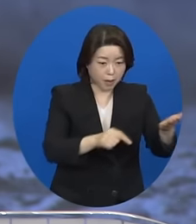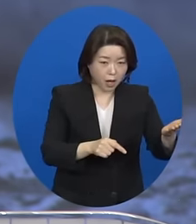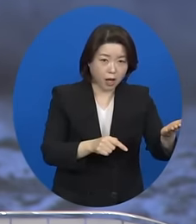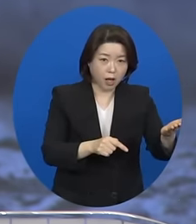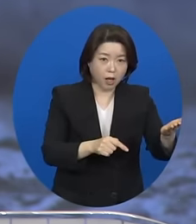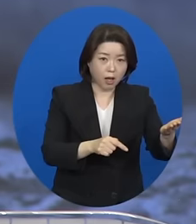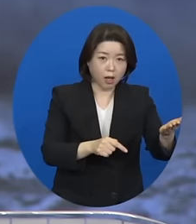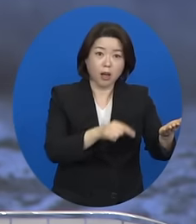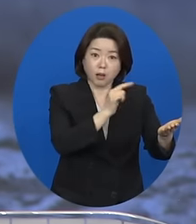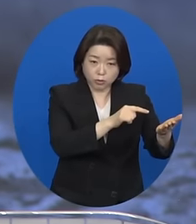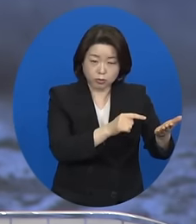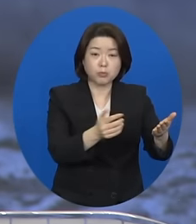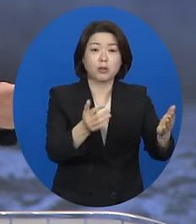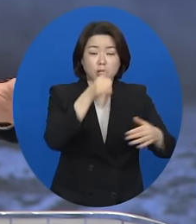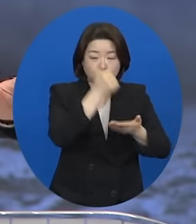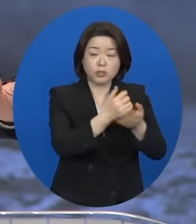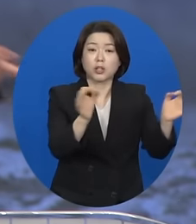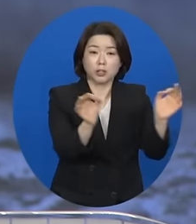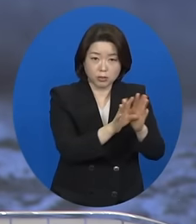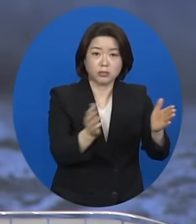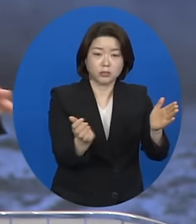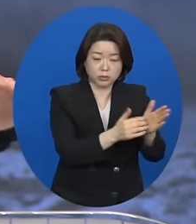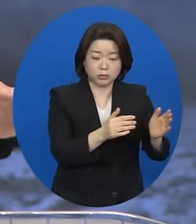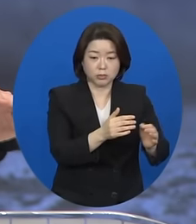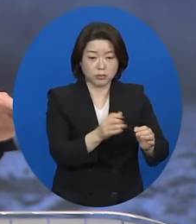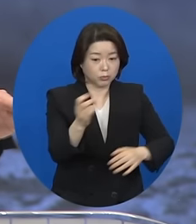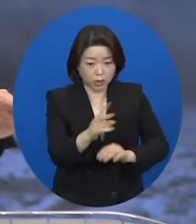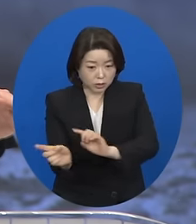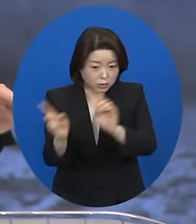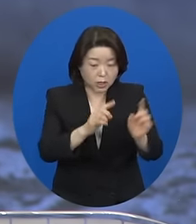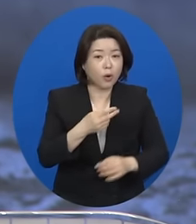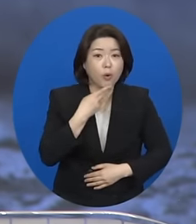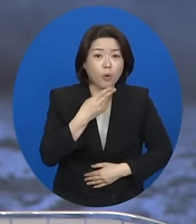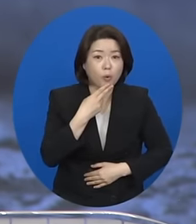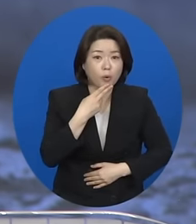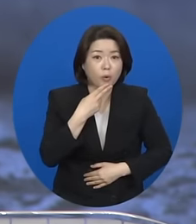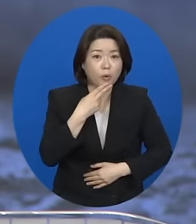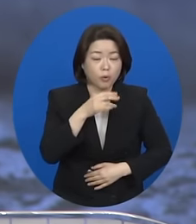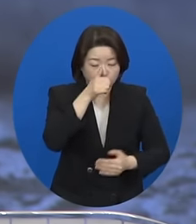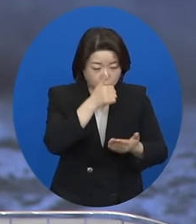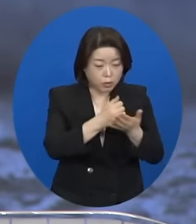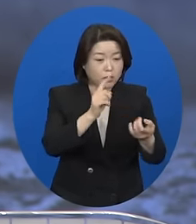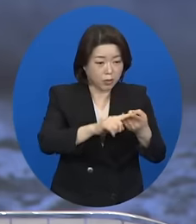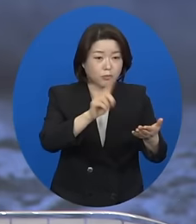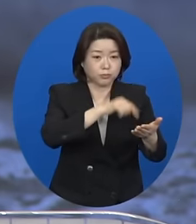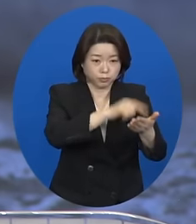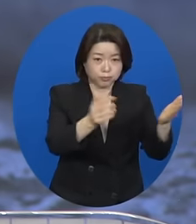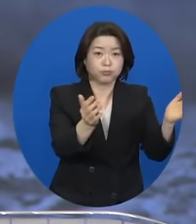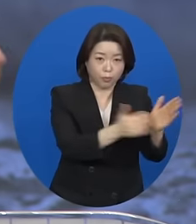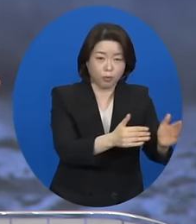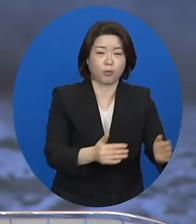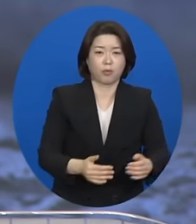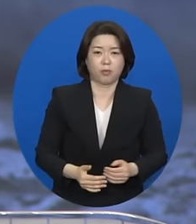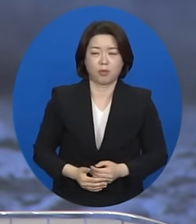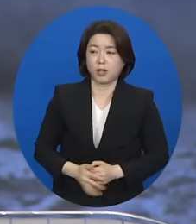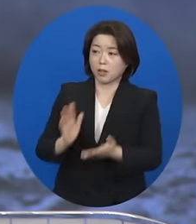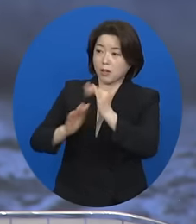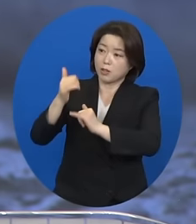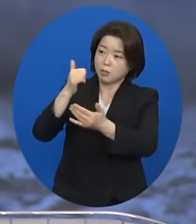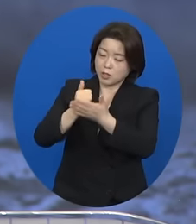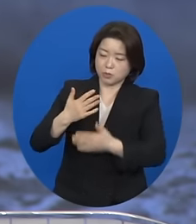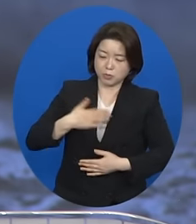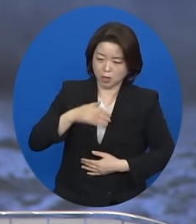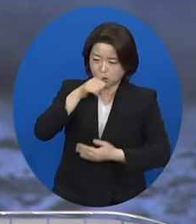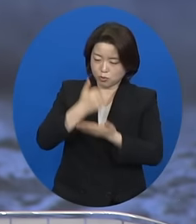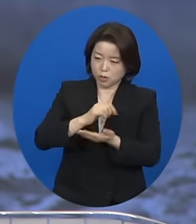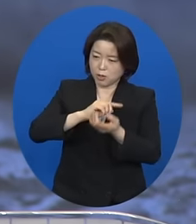않거든요 치르고 그냥 끝난 거예요 그것이 죄값이 때문에 그러니까 예수님께서 우리의 제값을 치르시고 죽으신 것은 이해가 가여